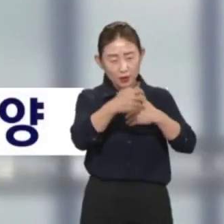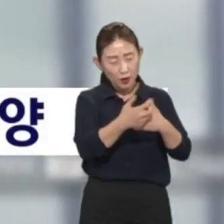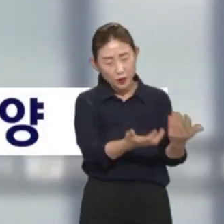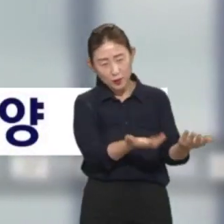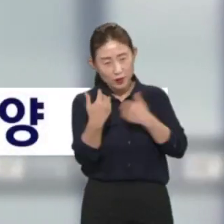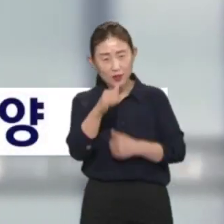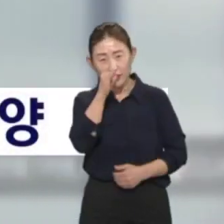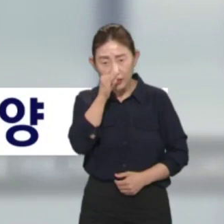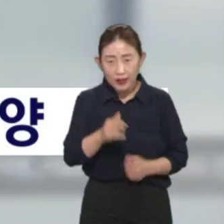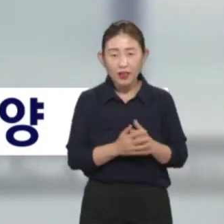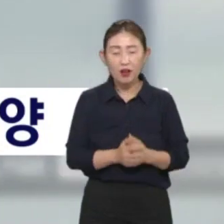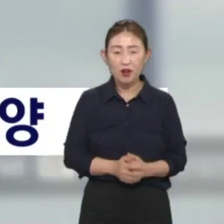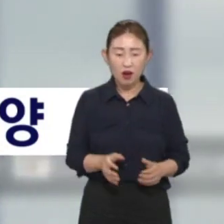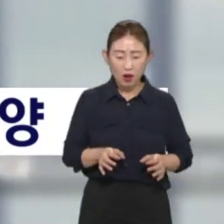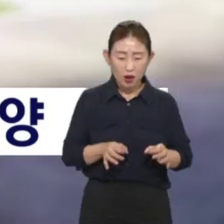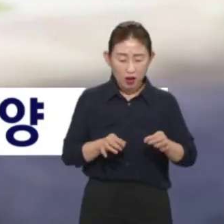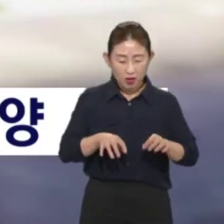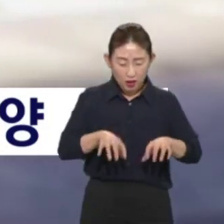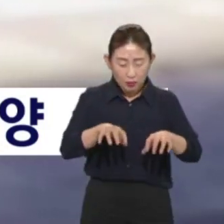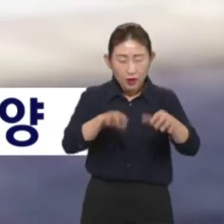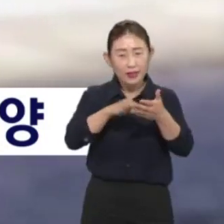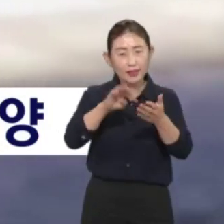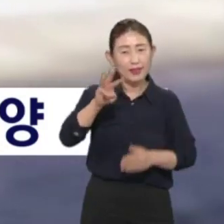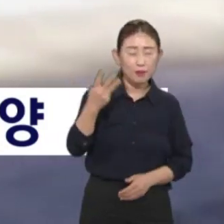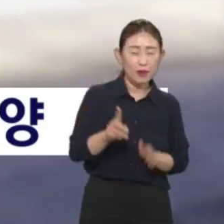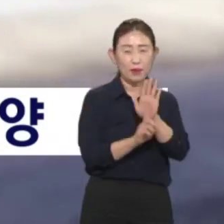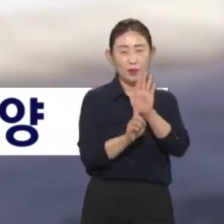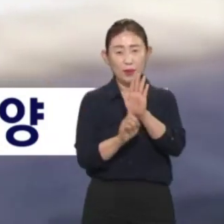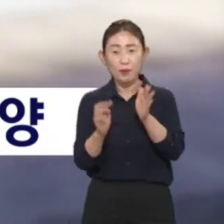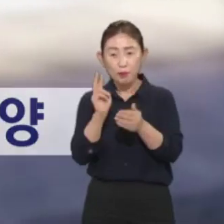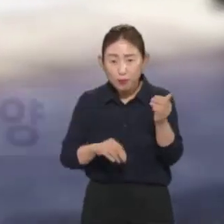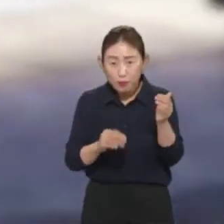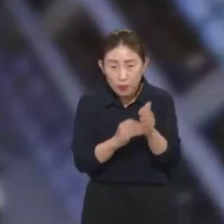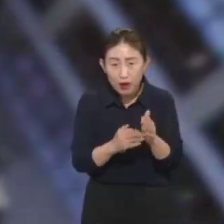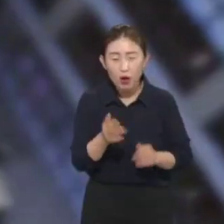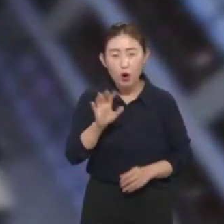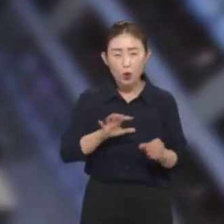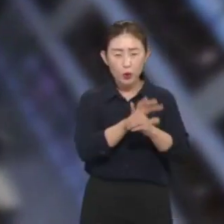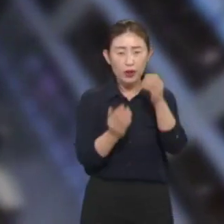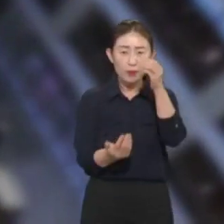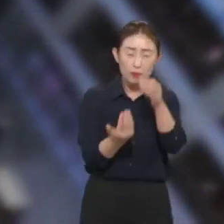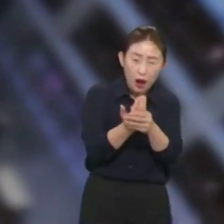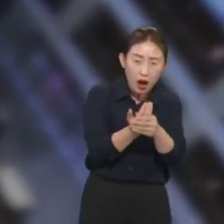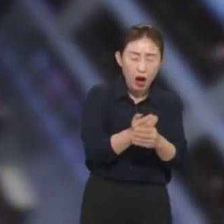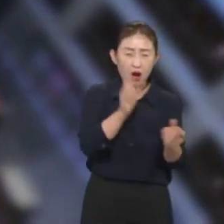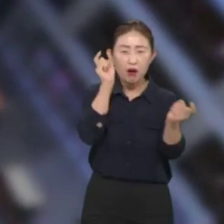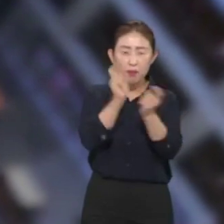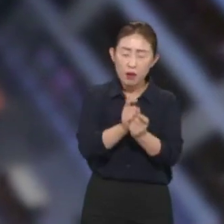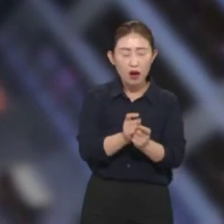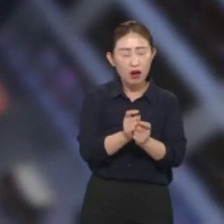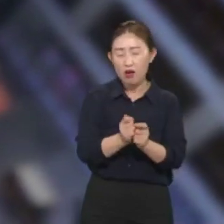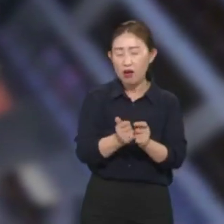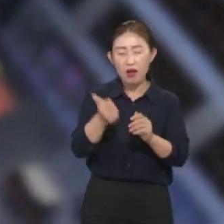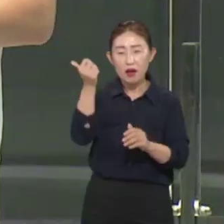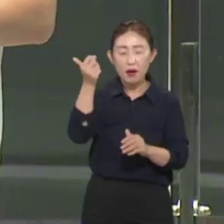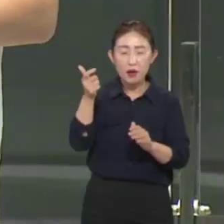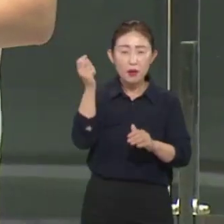등을 내세우며 300개에 달하는 상가 분양에 나섰습니다. 하지만 코로나19 사태로 상가 분양은 흥행에